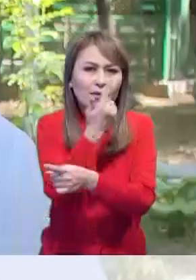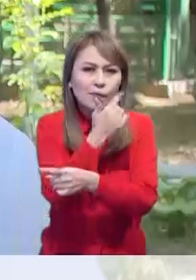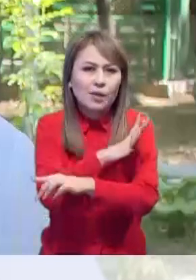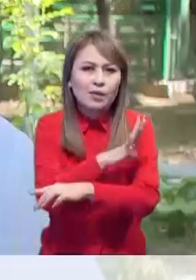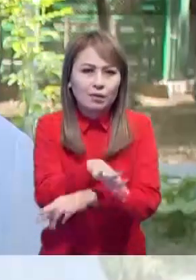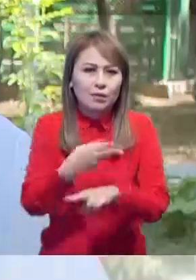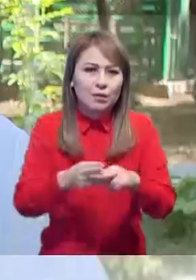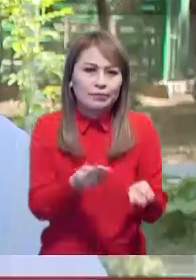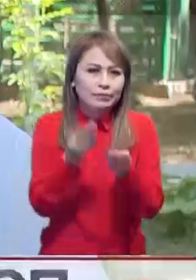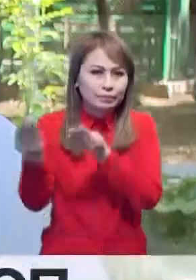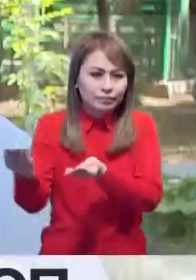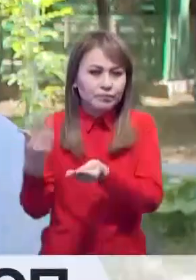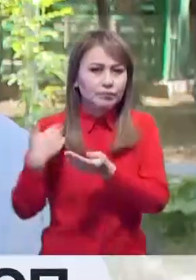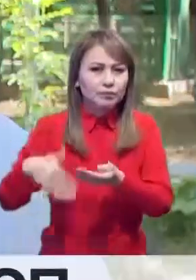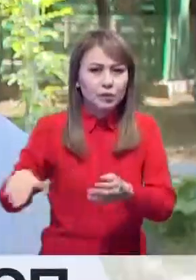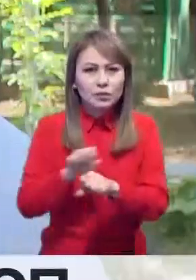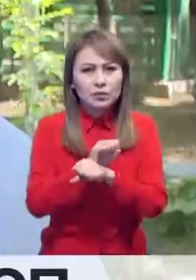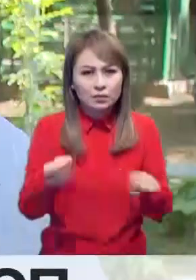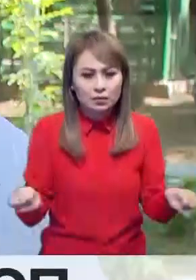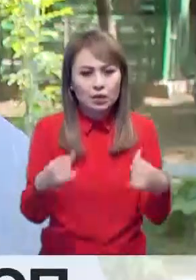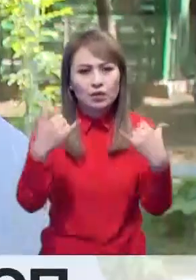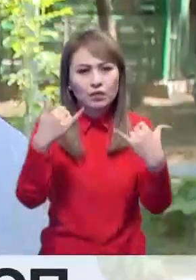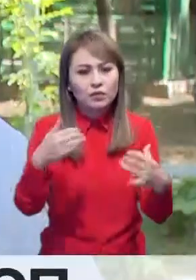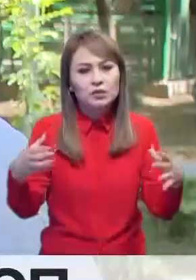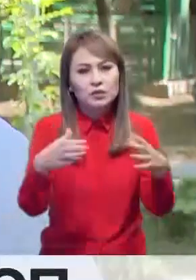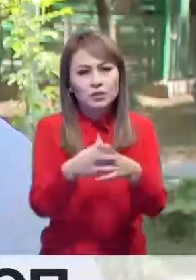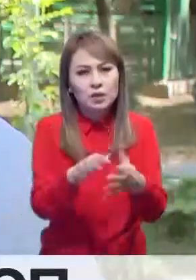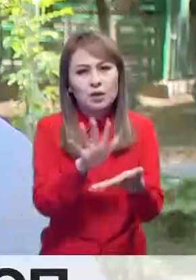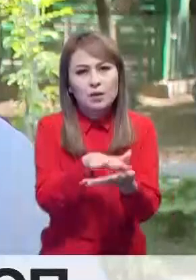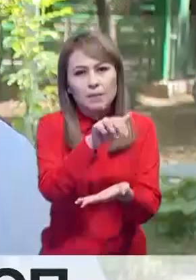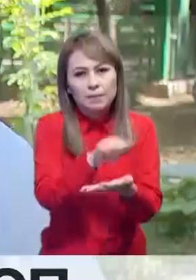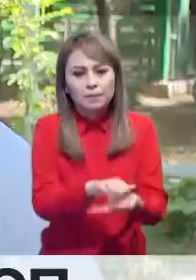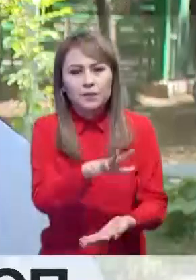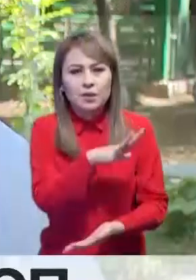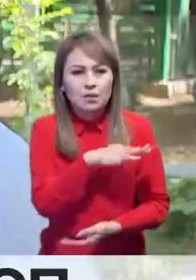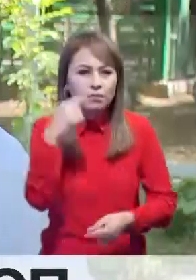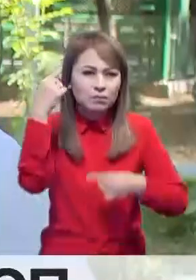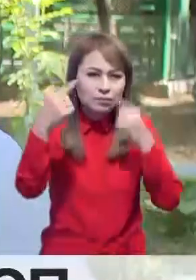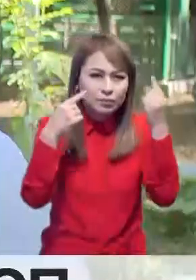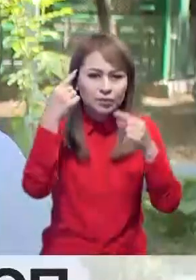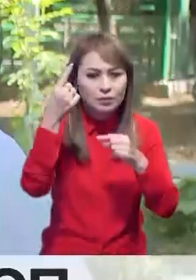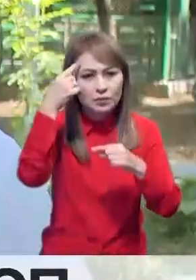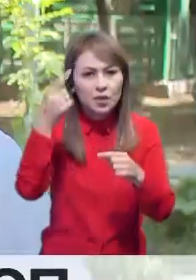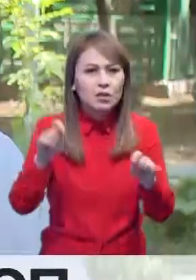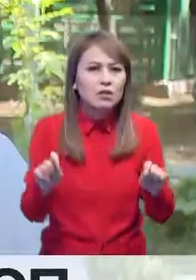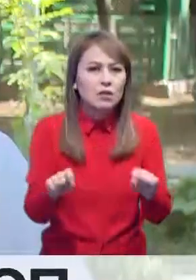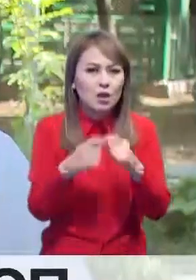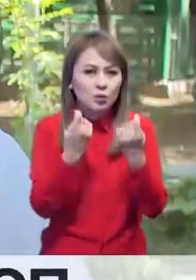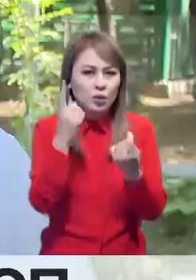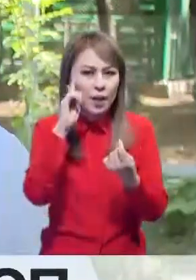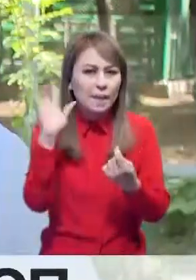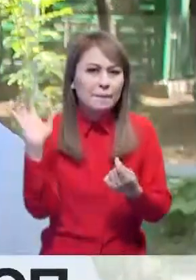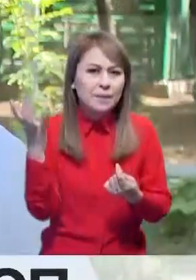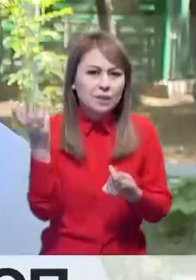Ол жарты күн бойы смартфонға телміріп отырады. Салдарынан баланың интеллектуалдық ойлау, есте сақтау қабілеті бұзылады. Яғни психикалық